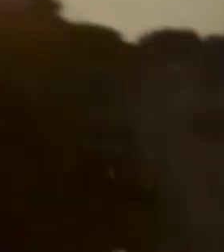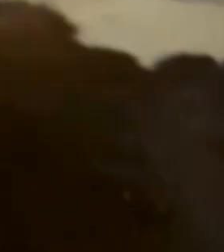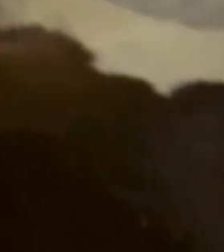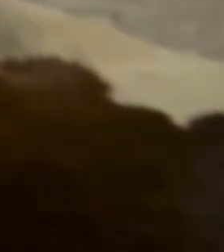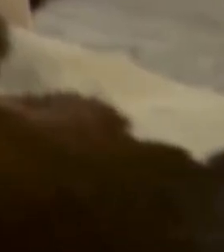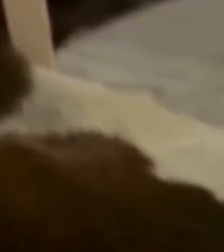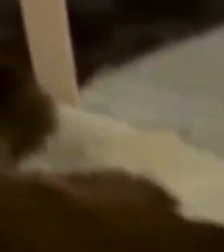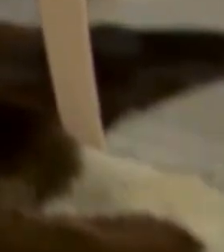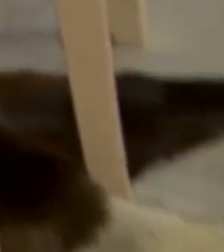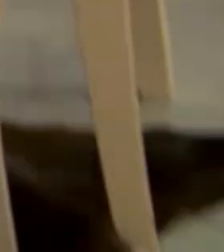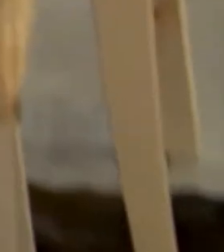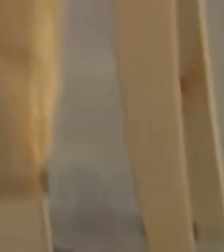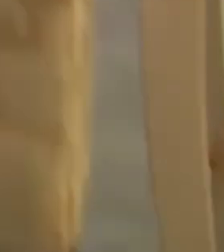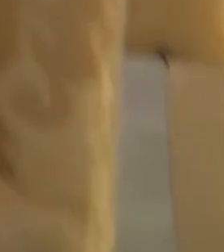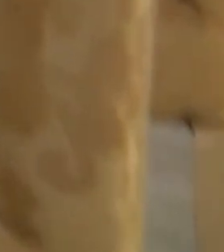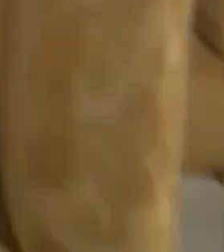dinliyor.